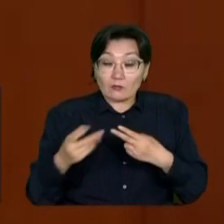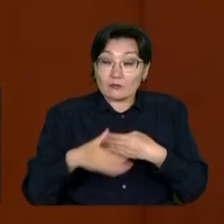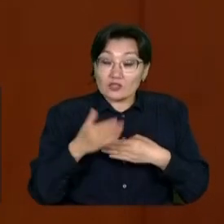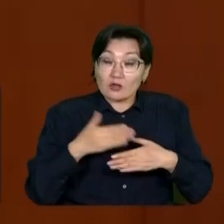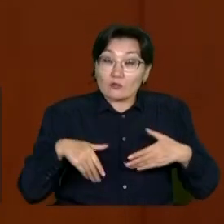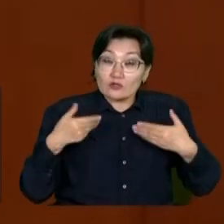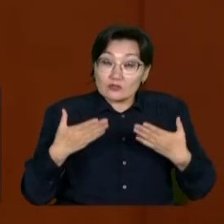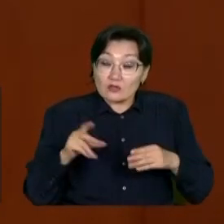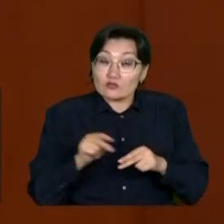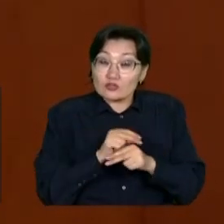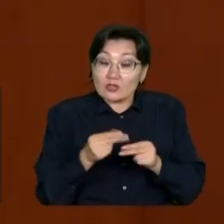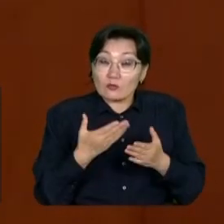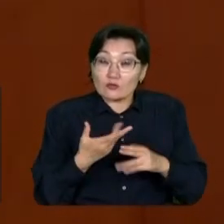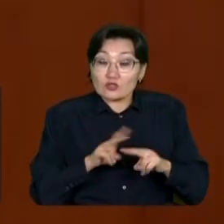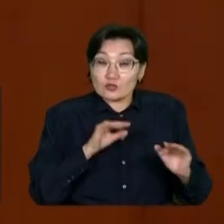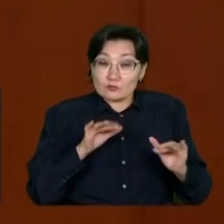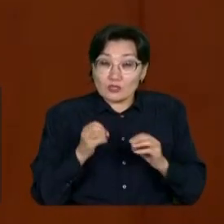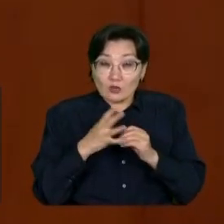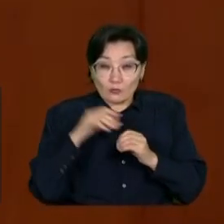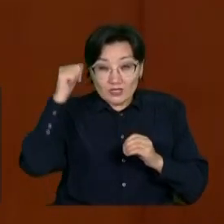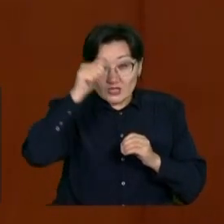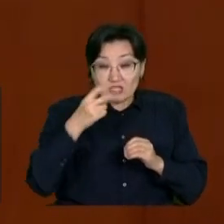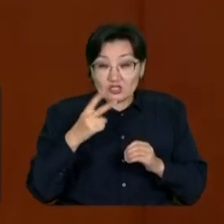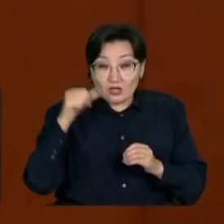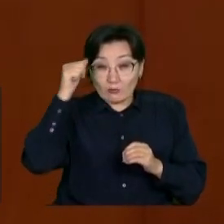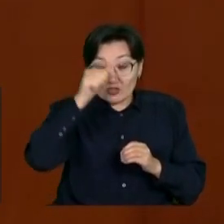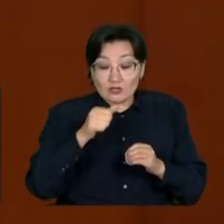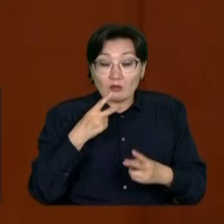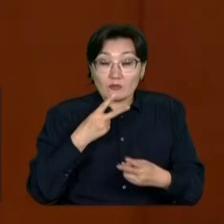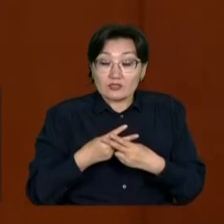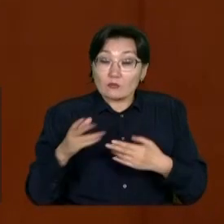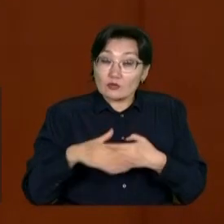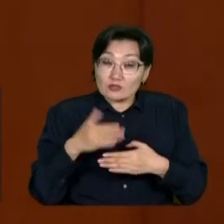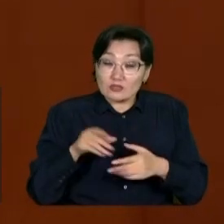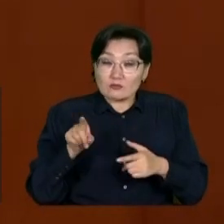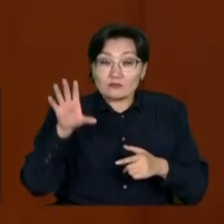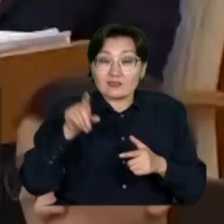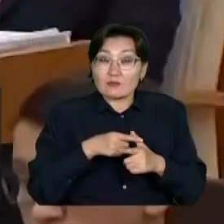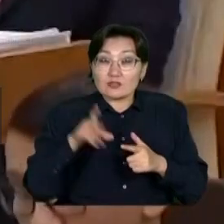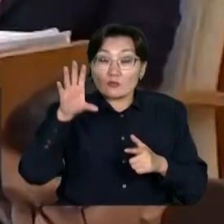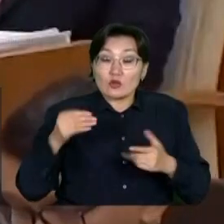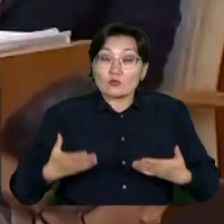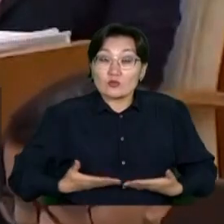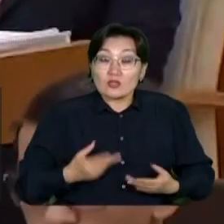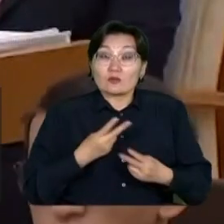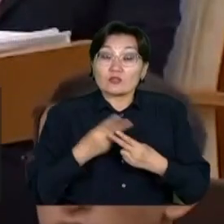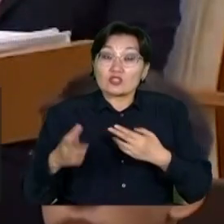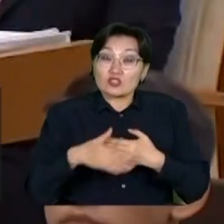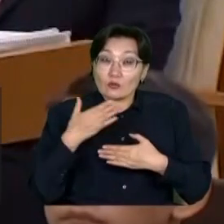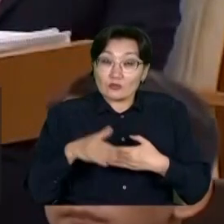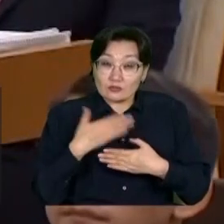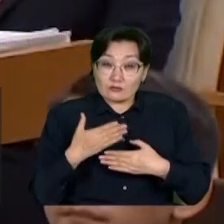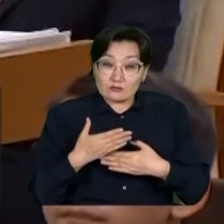Ұсынылатын түзетулерде осы әрекеттер 15 жылдан 20 жылға дейін немесе өмір бойы бас бостандығынан айыру жазасымен